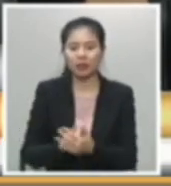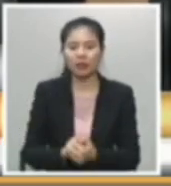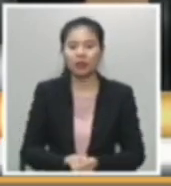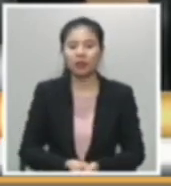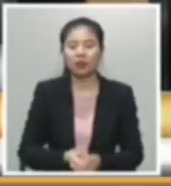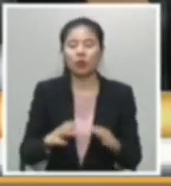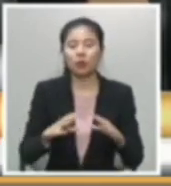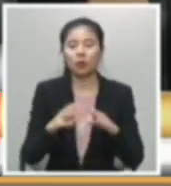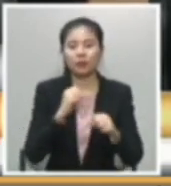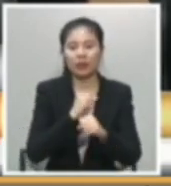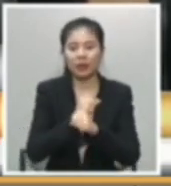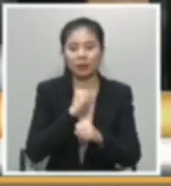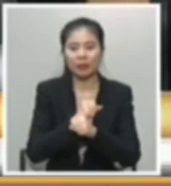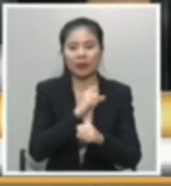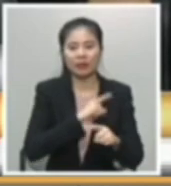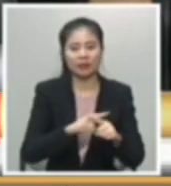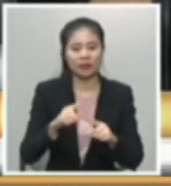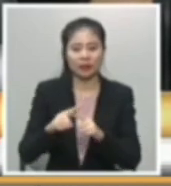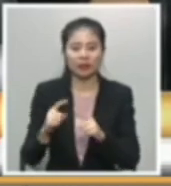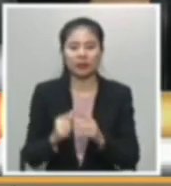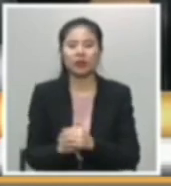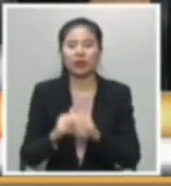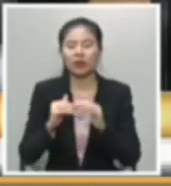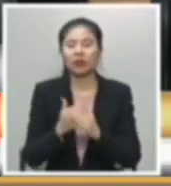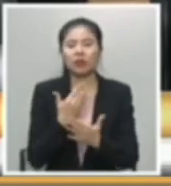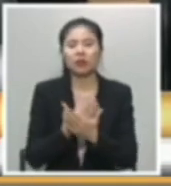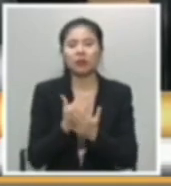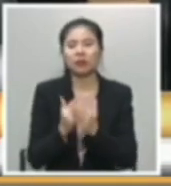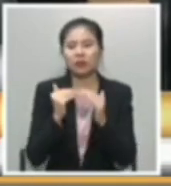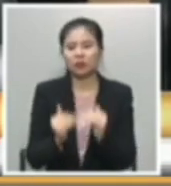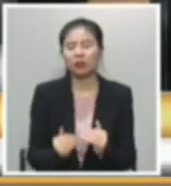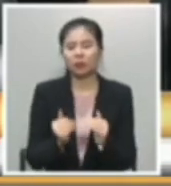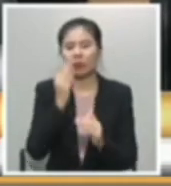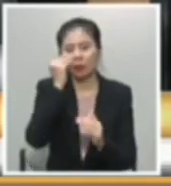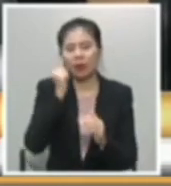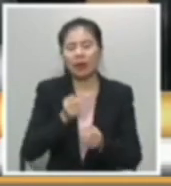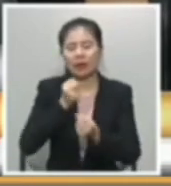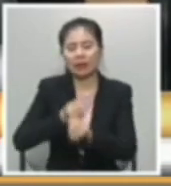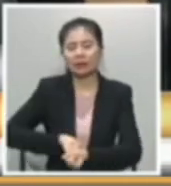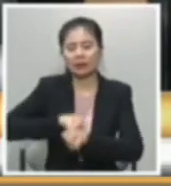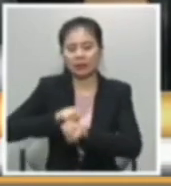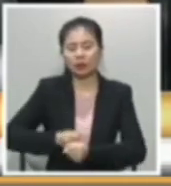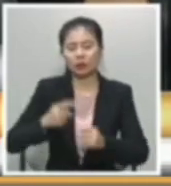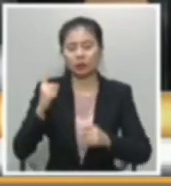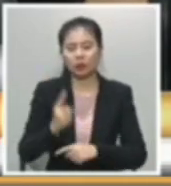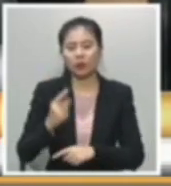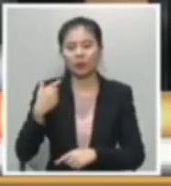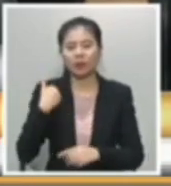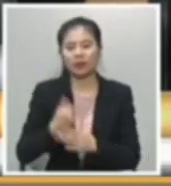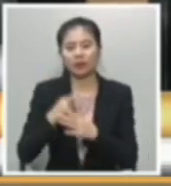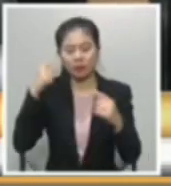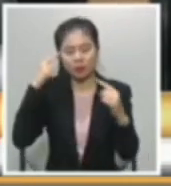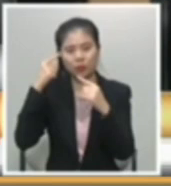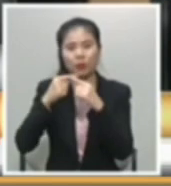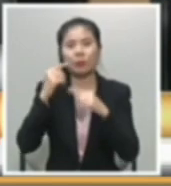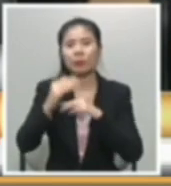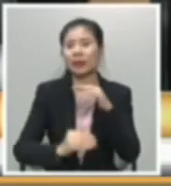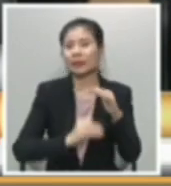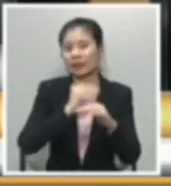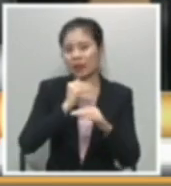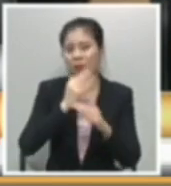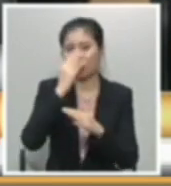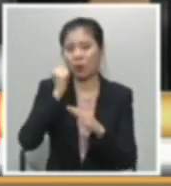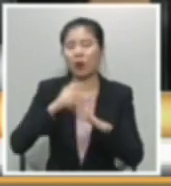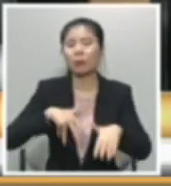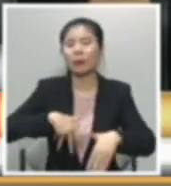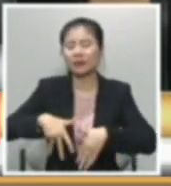ายหน่วยงานที่ถูกลดงบประมาณทั้งที่เกษตรเนี่ยควรจะเป็นสิ่งที่เรามุ่งที่จะพัฒนาเพราะว่าประชาช